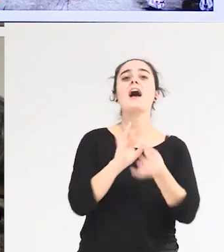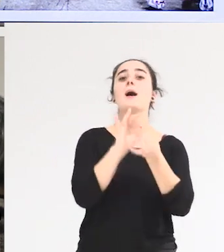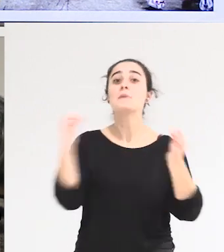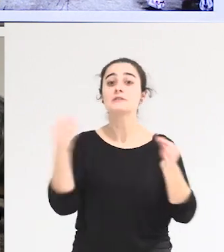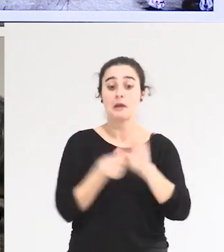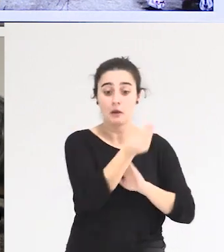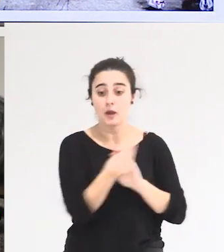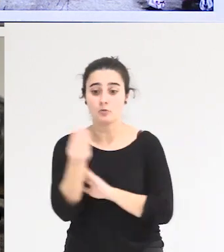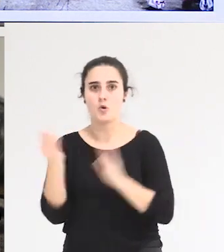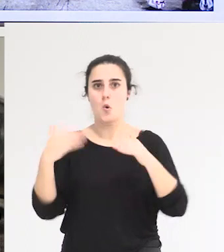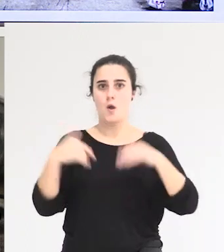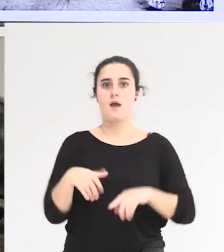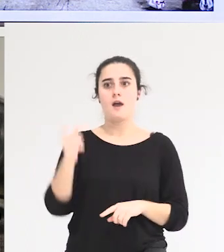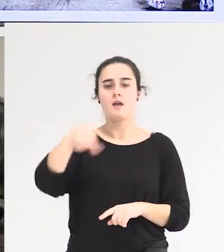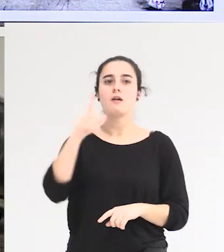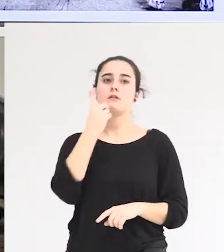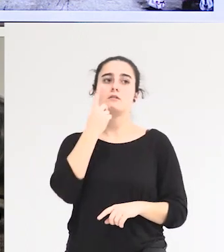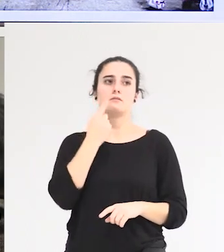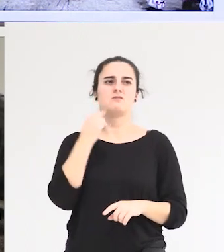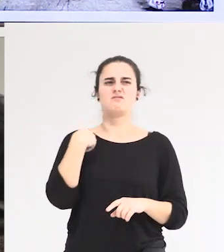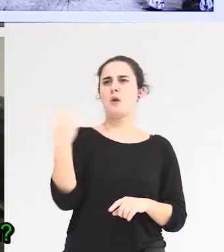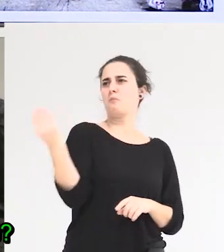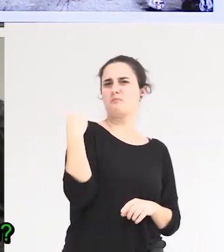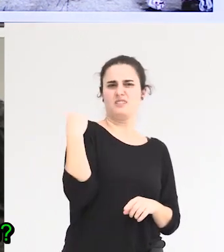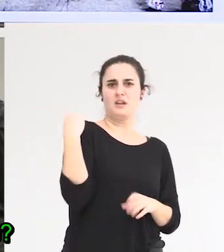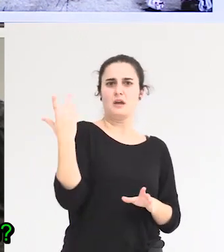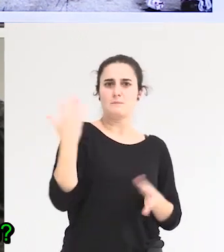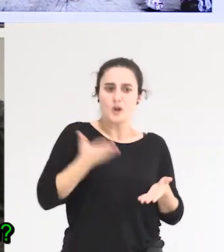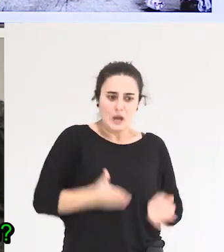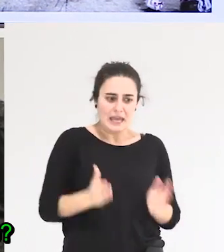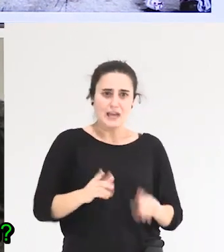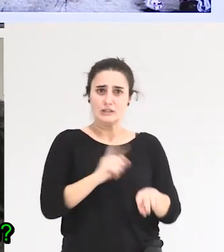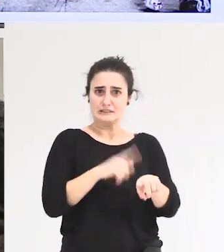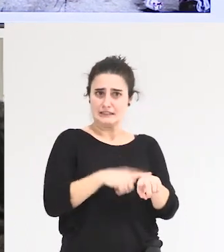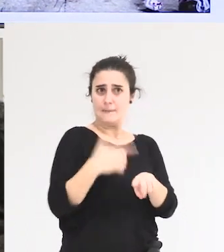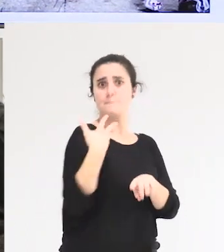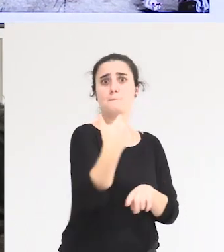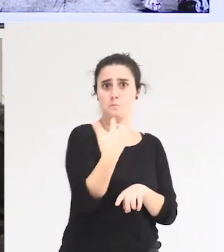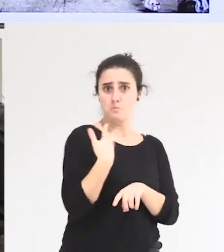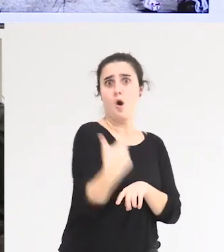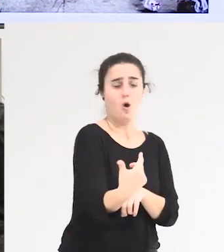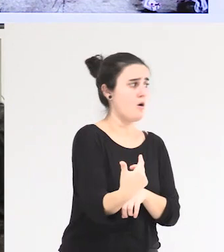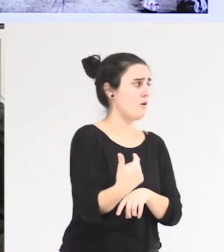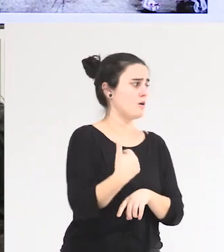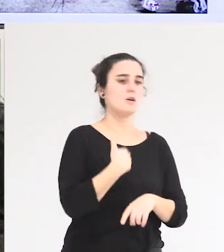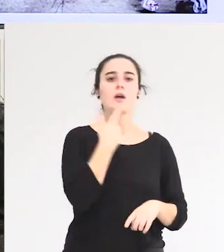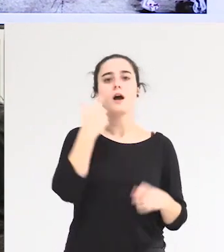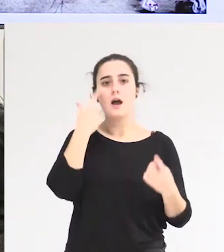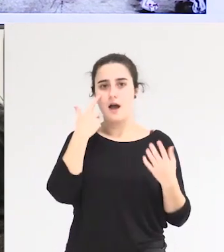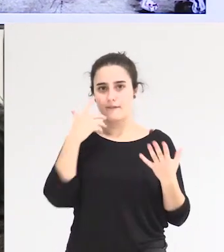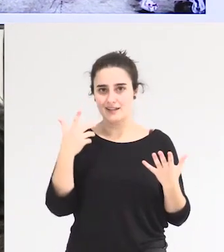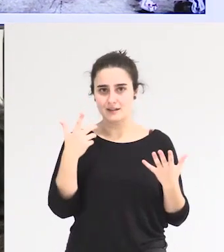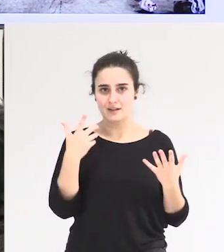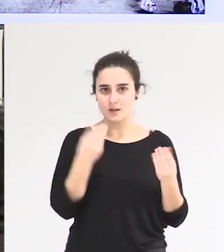ez daukatenak eta esaten die, galdetzen zidaten, baina umeek denbora asko kentzen dute eta nire erantzuna zen, a ber, asko